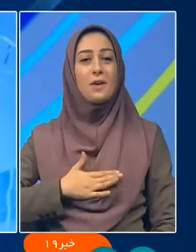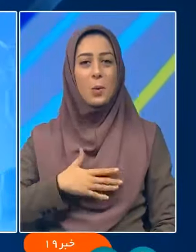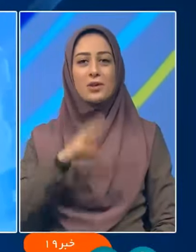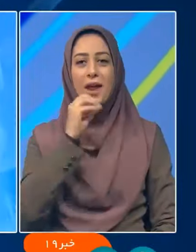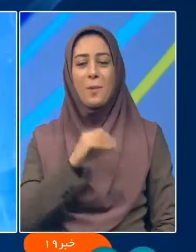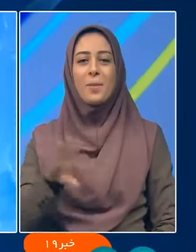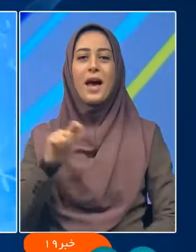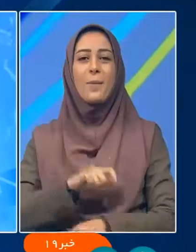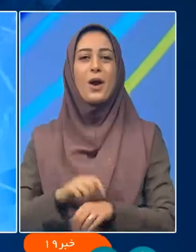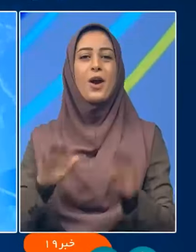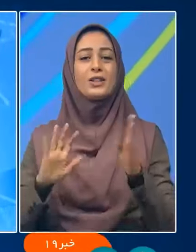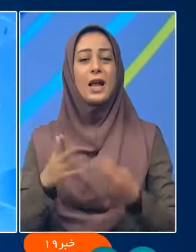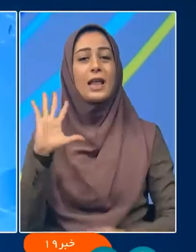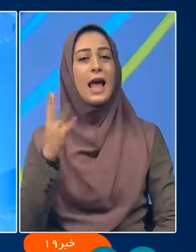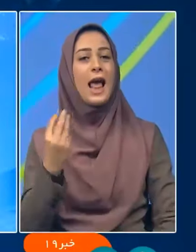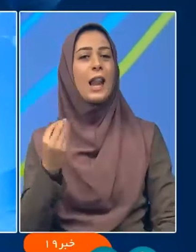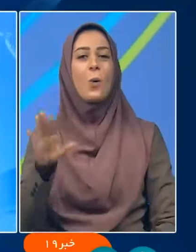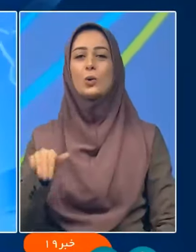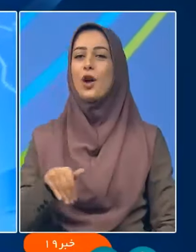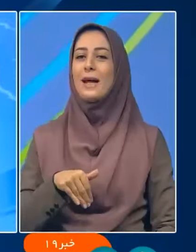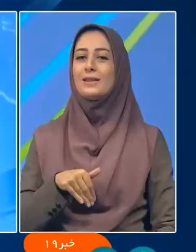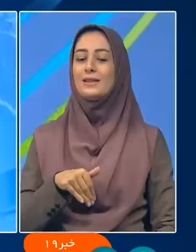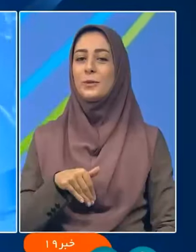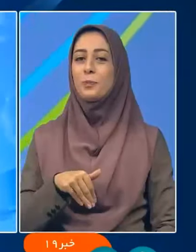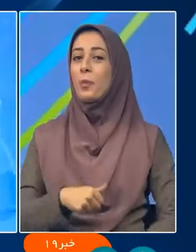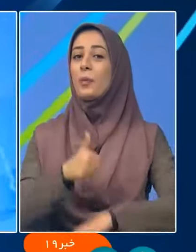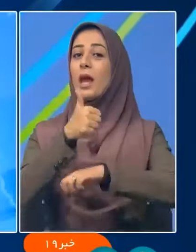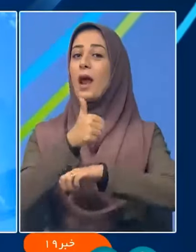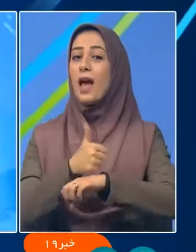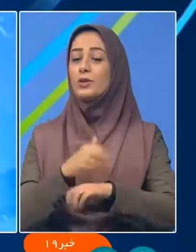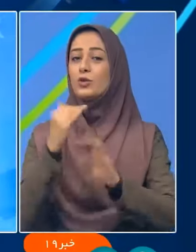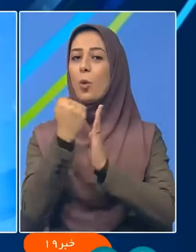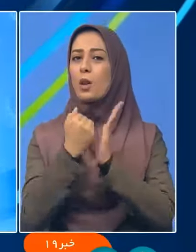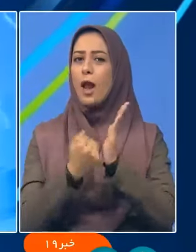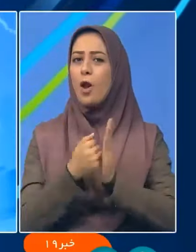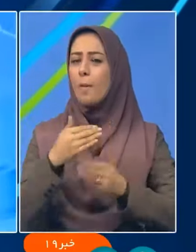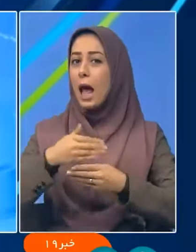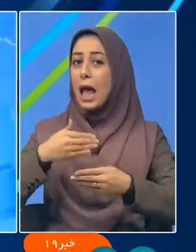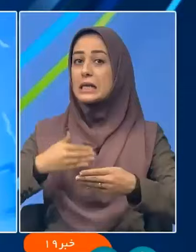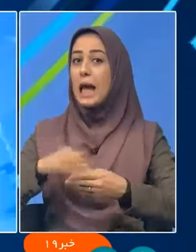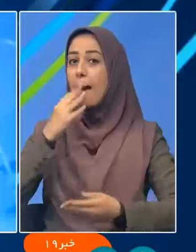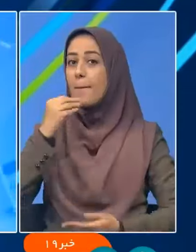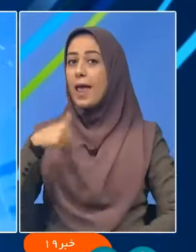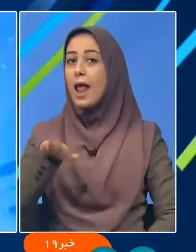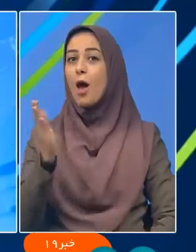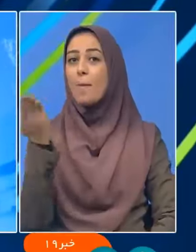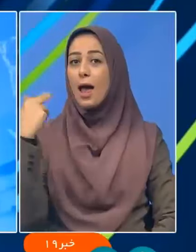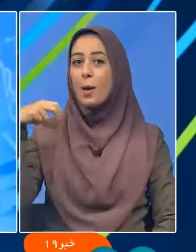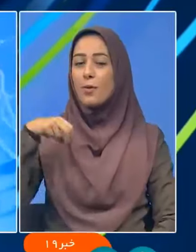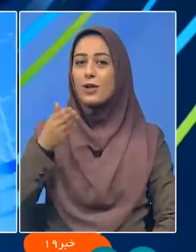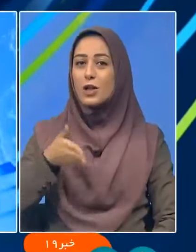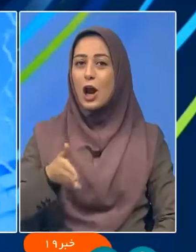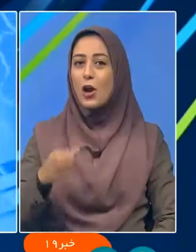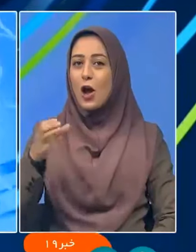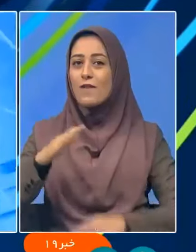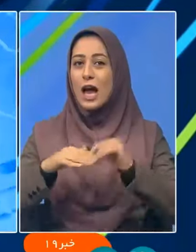بخش خبری ساعت 19 بسیار خوش آمدید. رئیس جمهور در برنامه ای از پیش اعلام نشده به وزارت راه و شهرسازی رفت